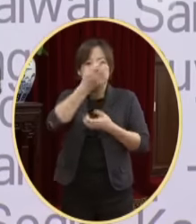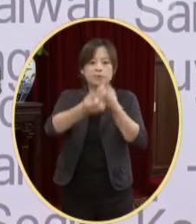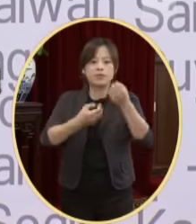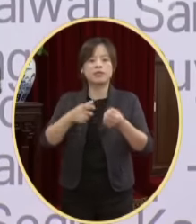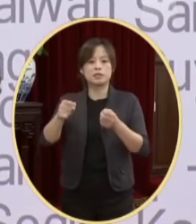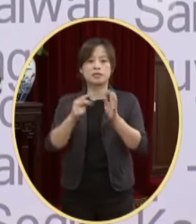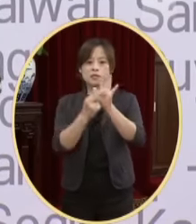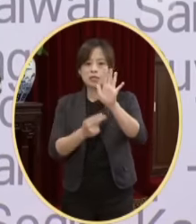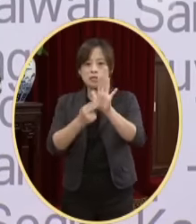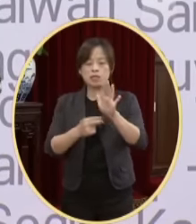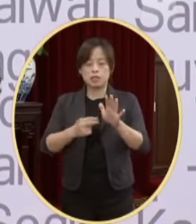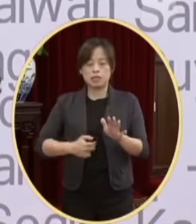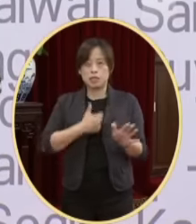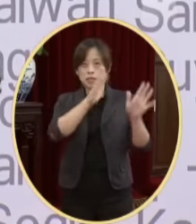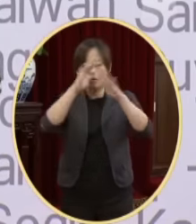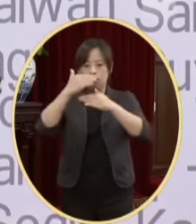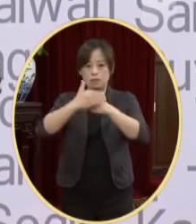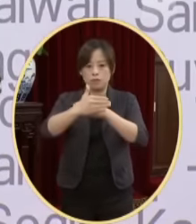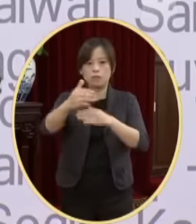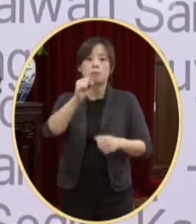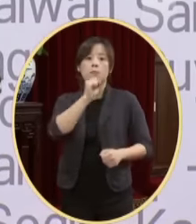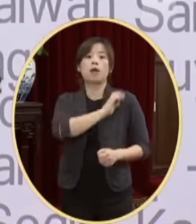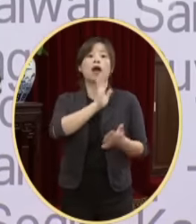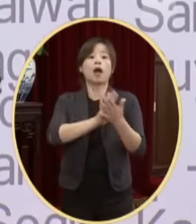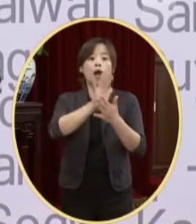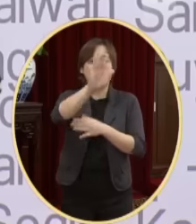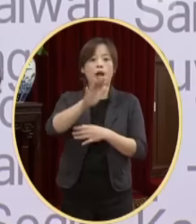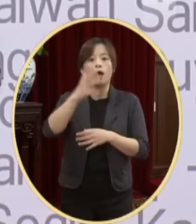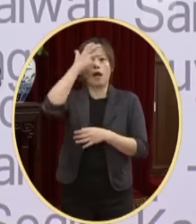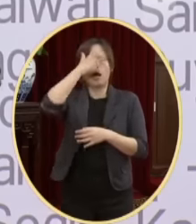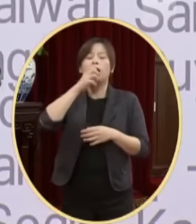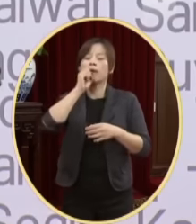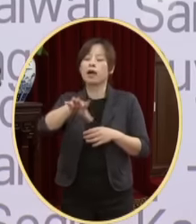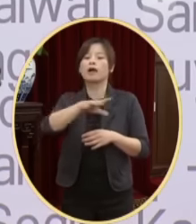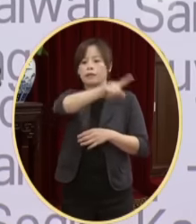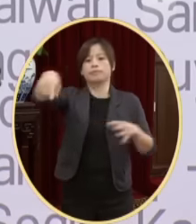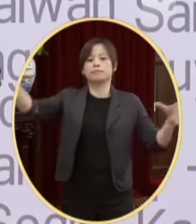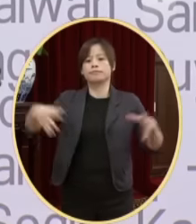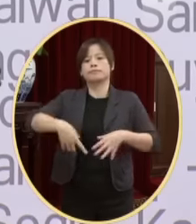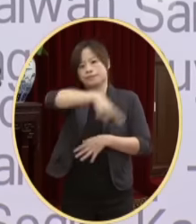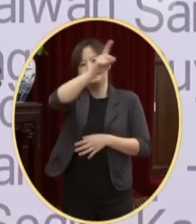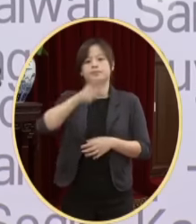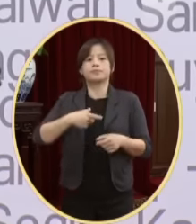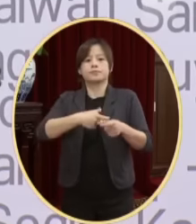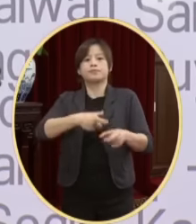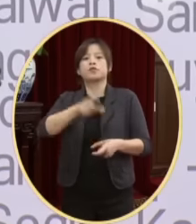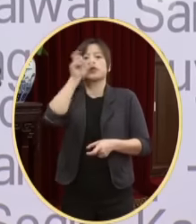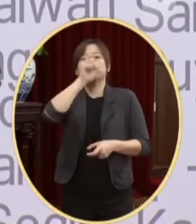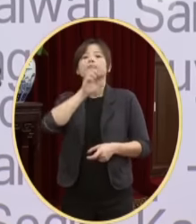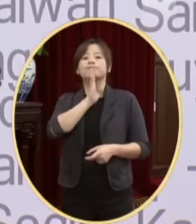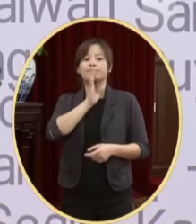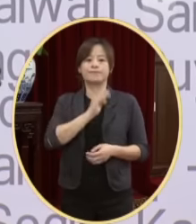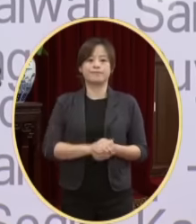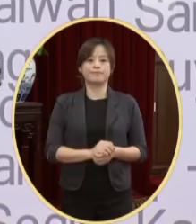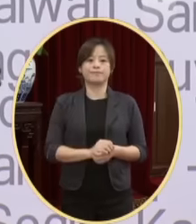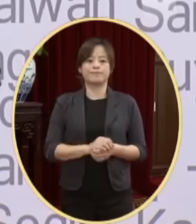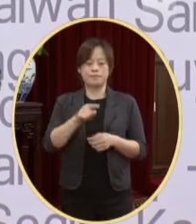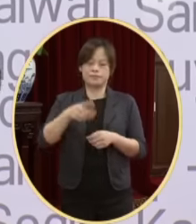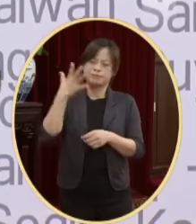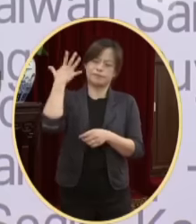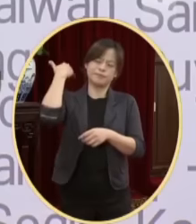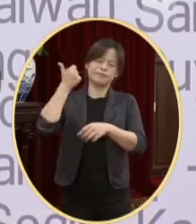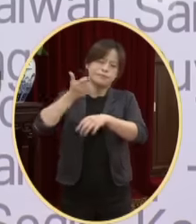这个说出真相的过程结束之后，长老会要大家一起喝一杯，让